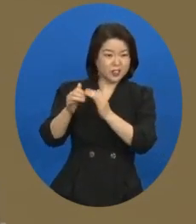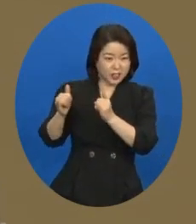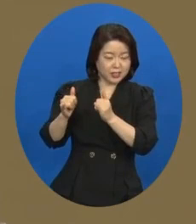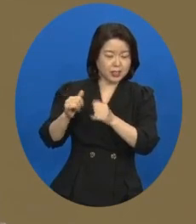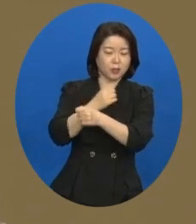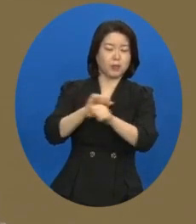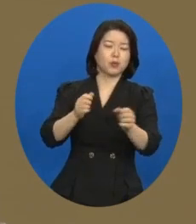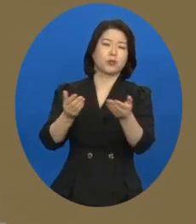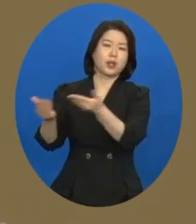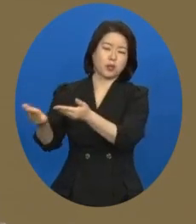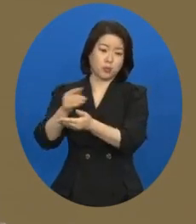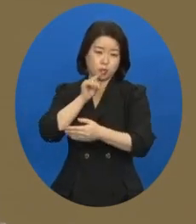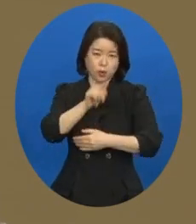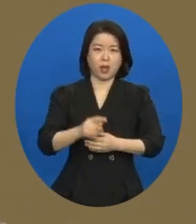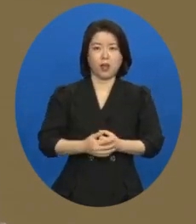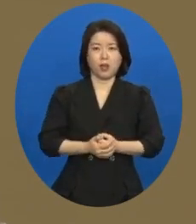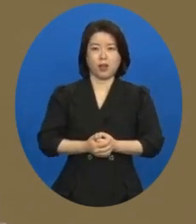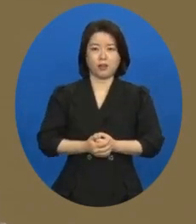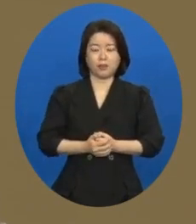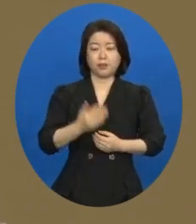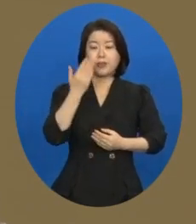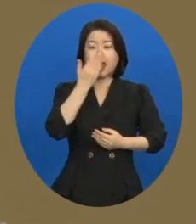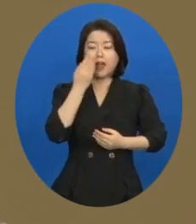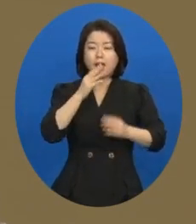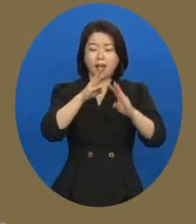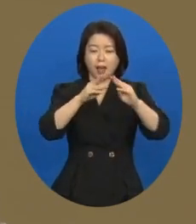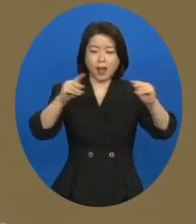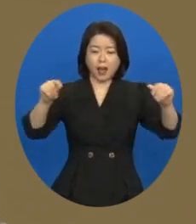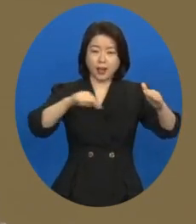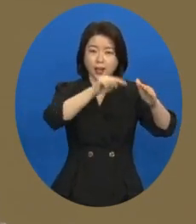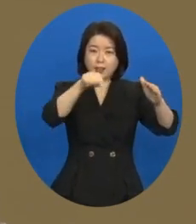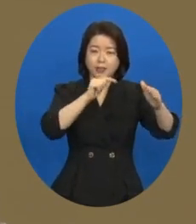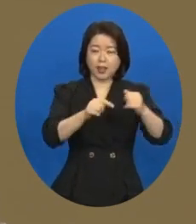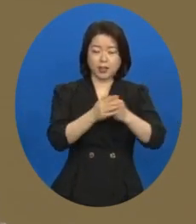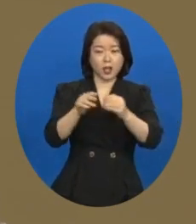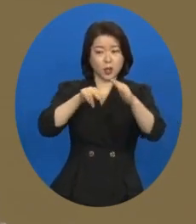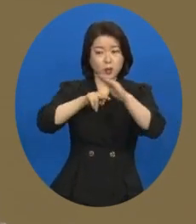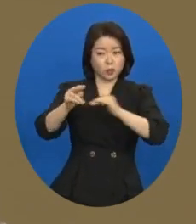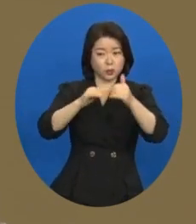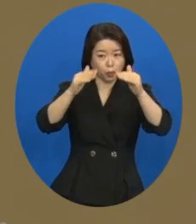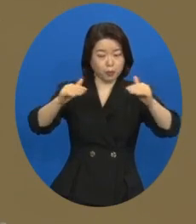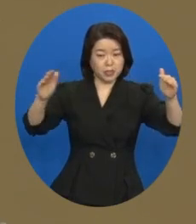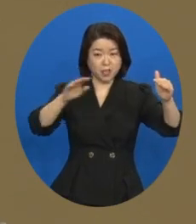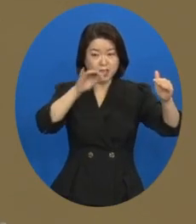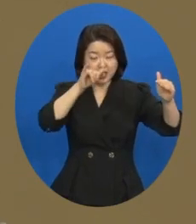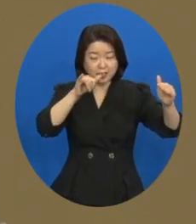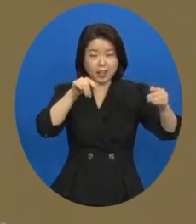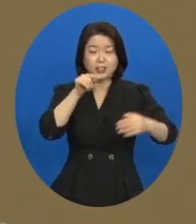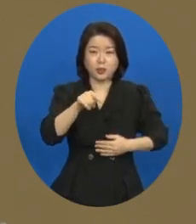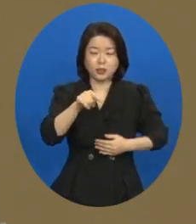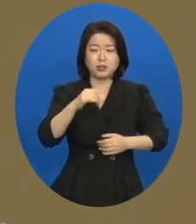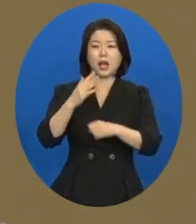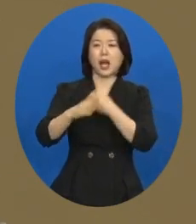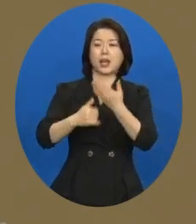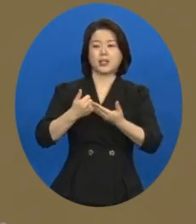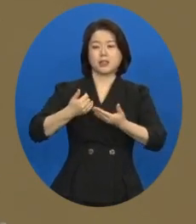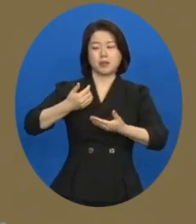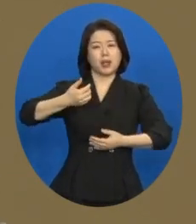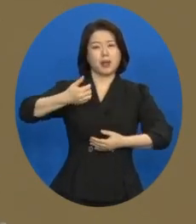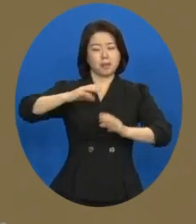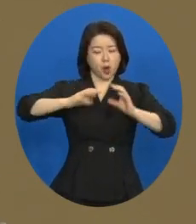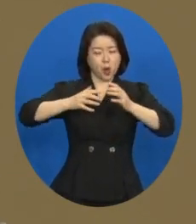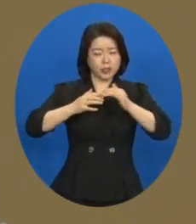가나안 땅에 도피성이 있다는 것은 그들이 하나님의 백성이라는 증거라는 거죠.